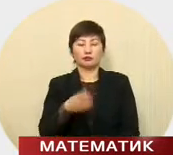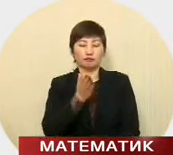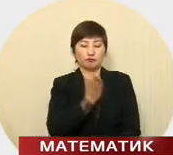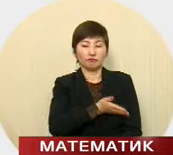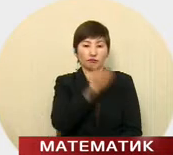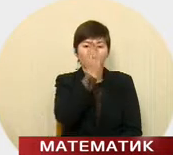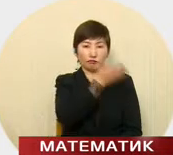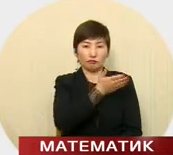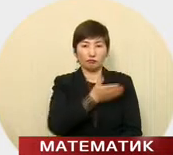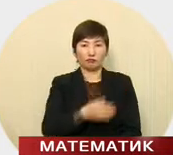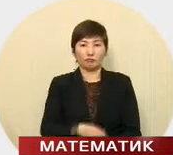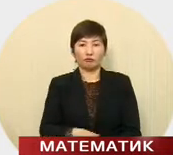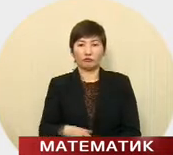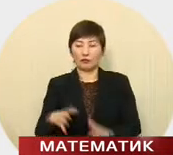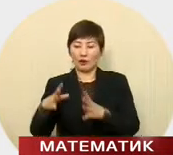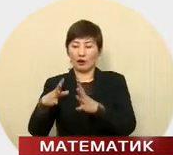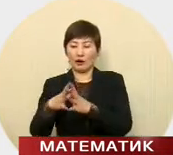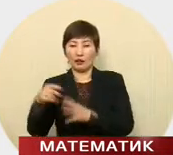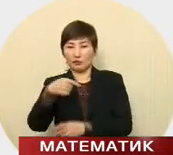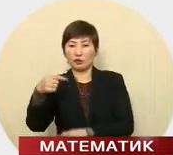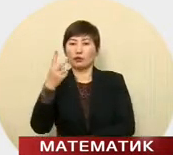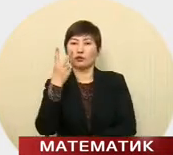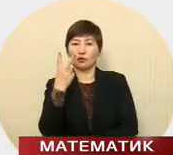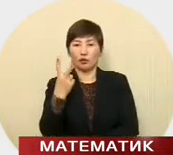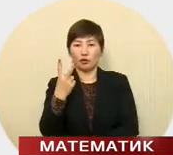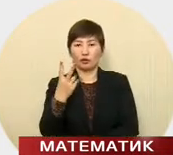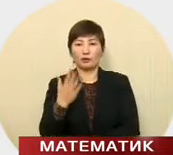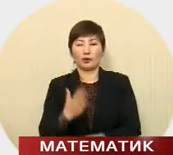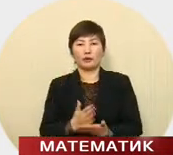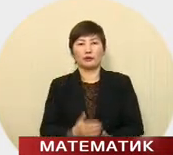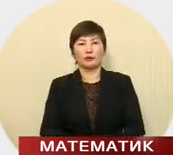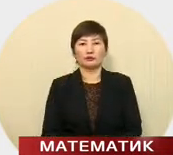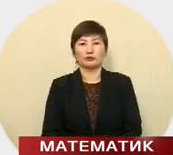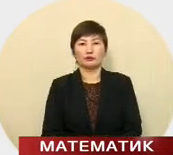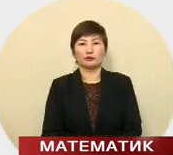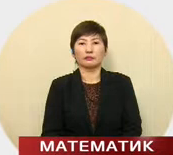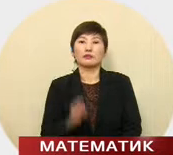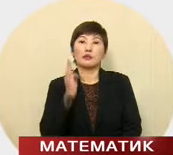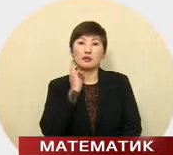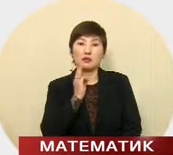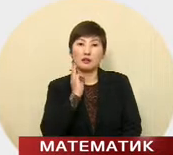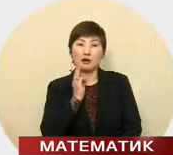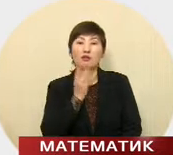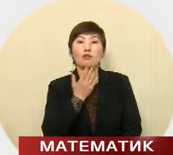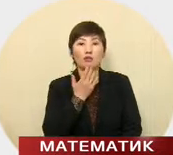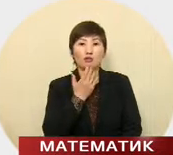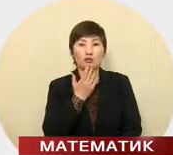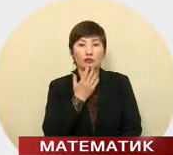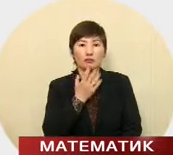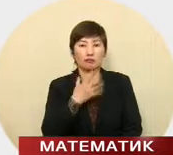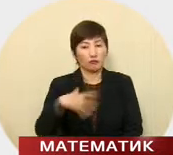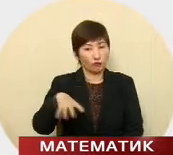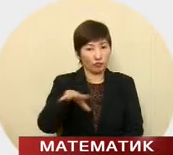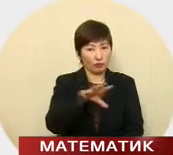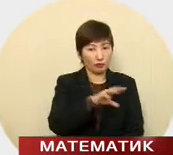2-т хувааж өгвөл 10-ны 2 гэсэн энгийн бутархаг гарч ирж байна. За шар өнгийн цэцэг маань нийт